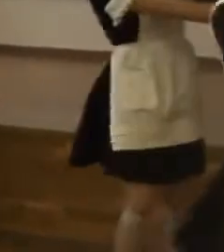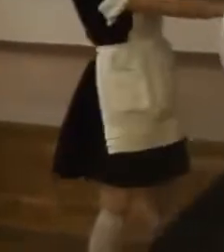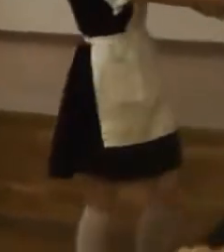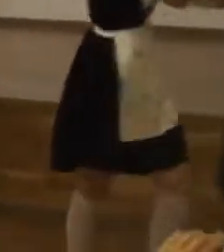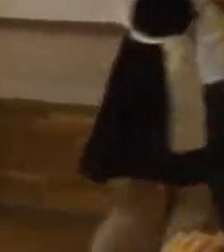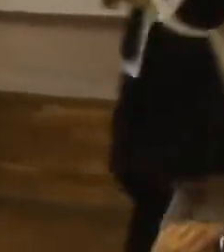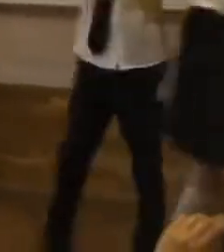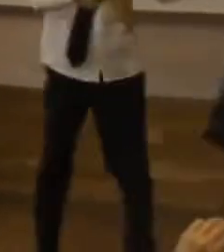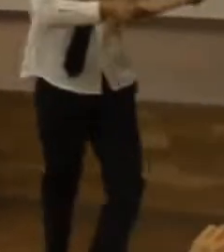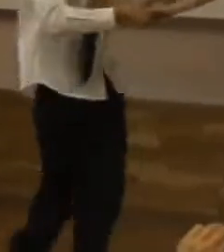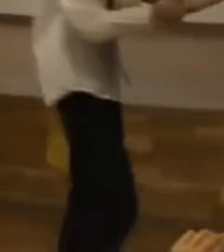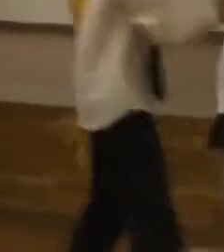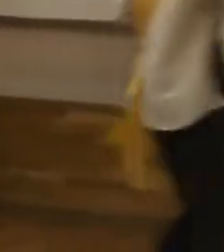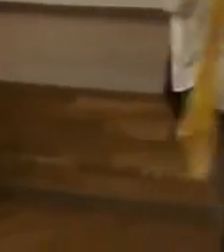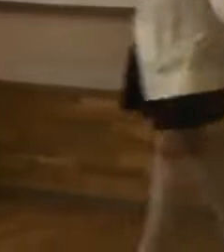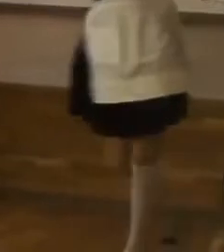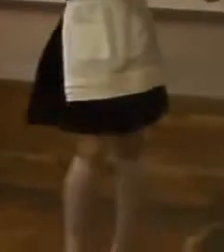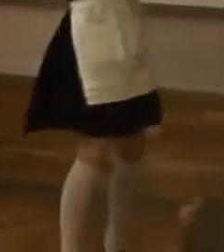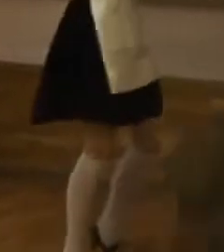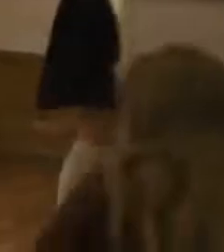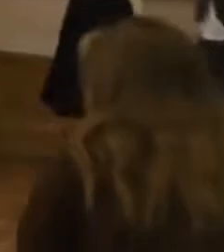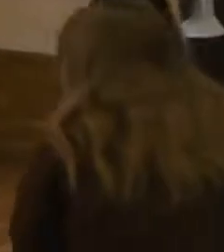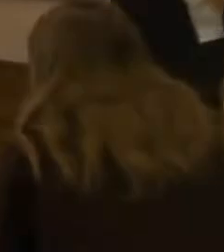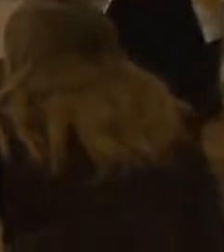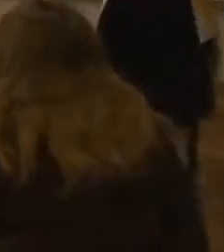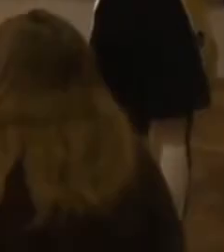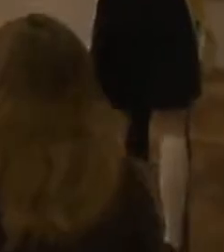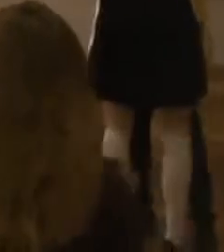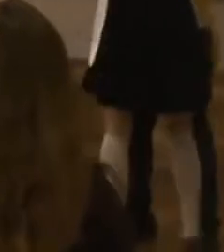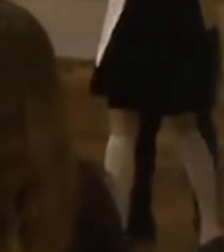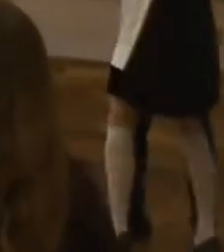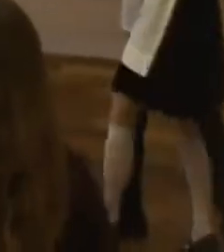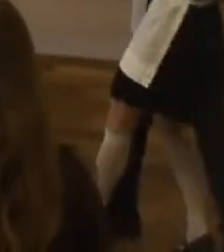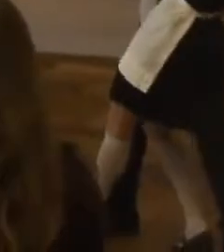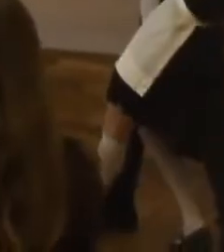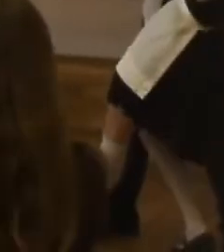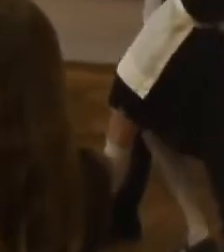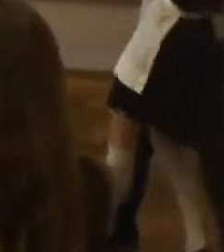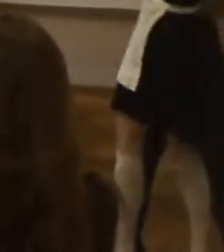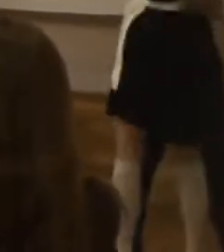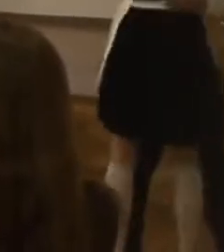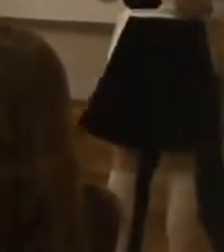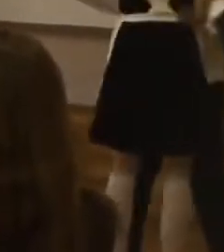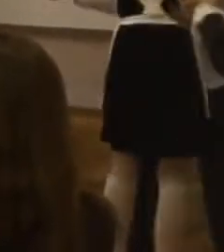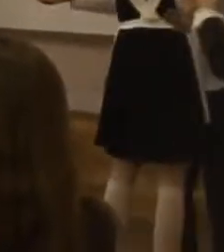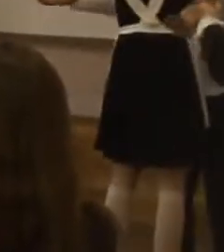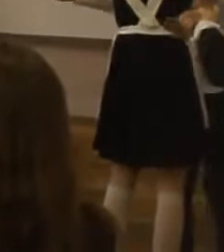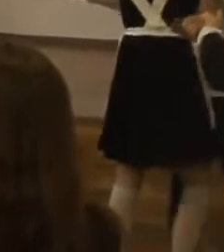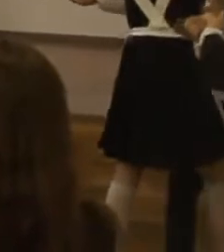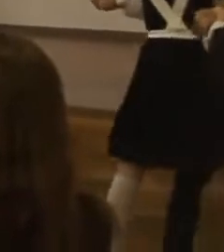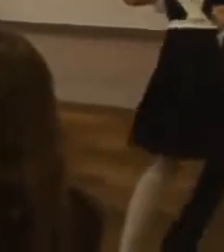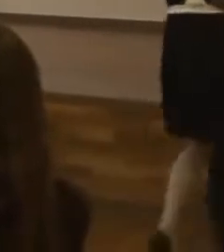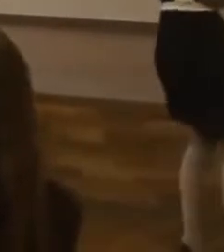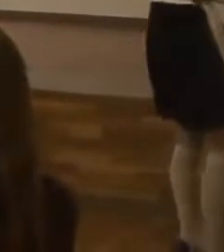Кружится вальс над землей. Только немного грустим мы с тобой. Первый урок